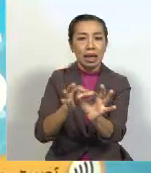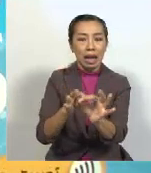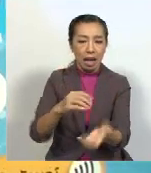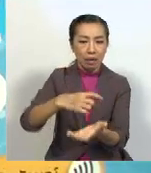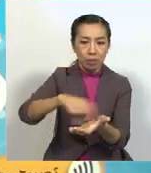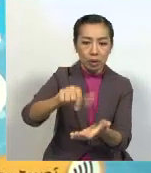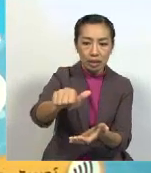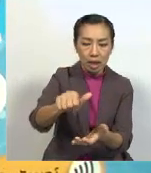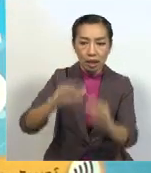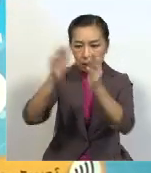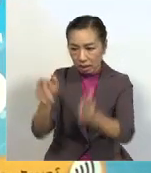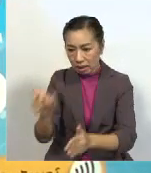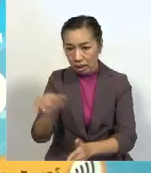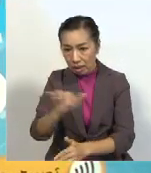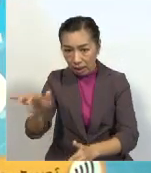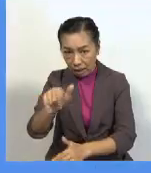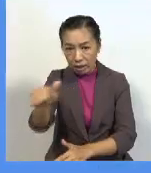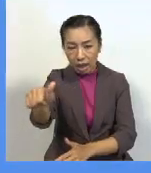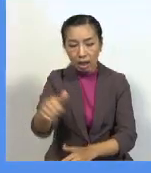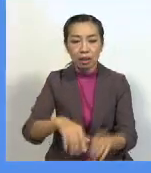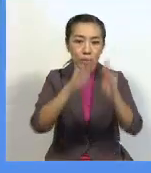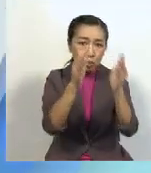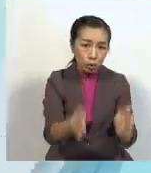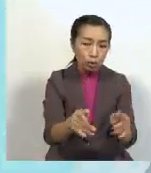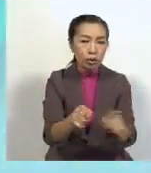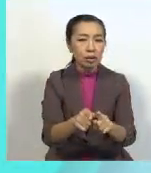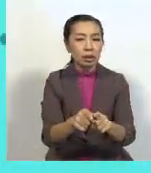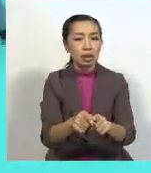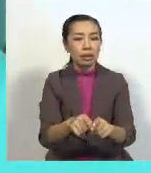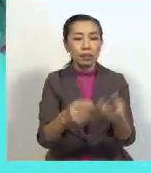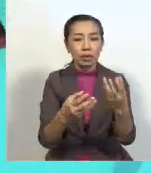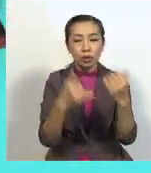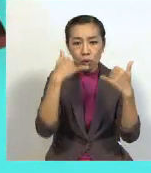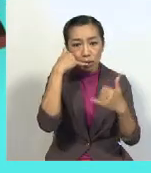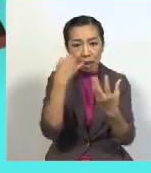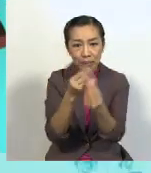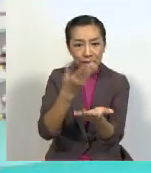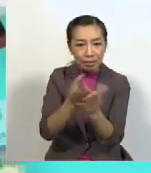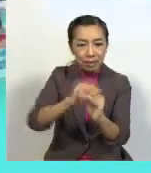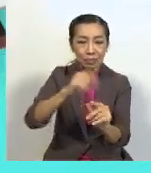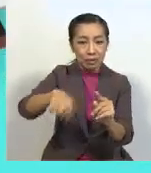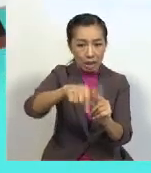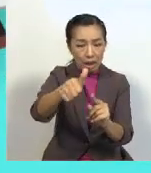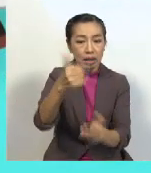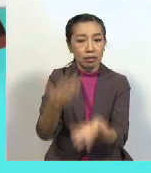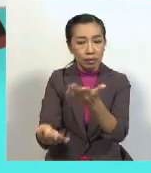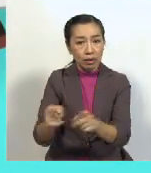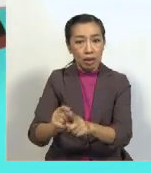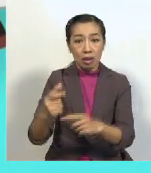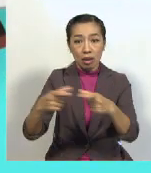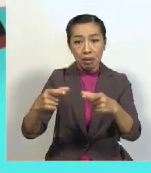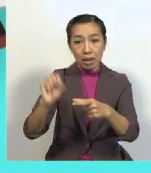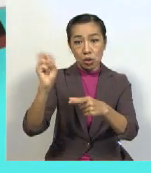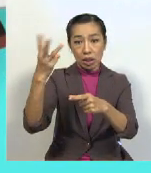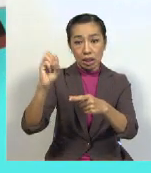คารรวมไปถึงตู้บุญเติมที่ร่วมรายการนะคะนอกจากนี้ขสมก.ยังเปิดให้บริการรับชำระค่าโดยสารผ่านบัตรสวัสดิการแห่งรั